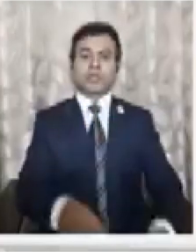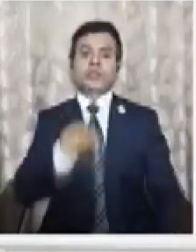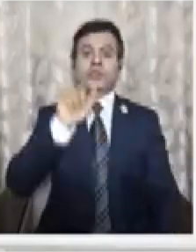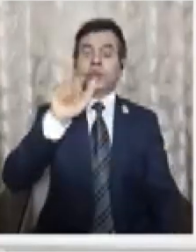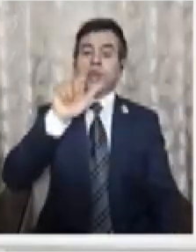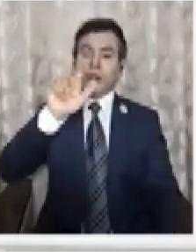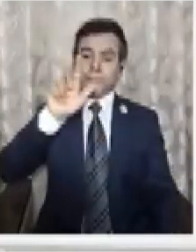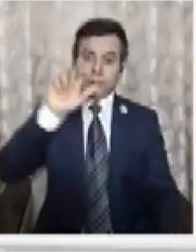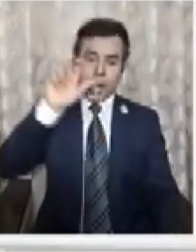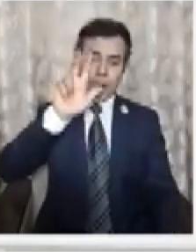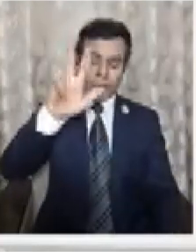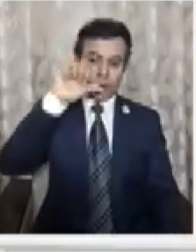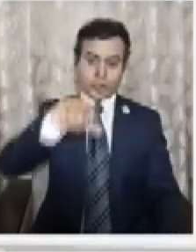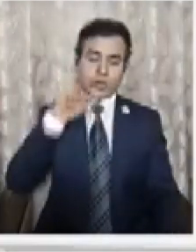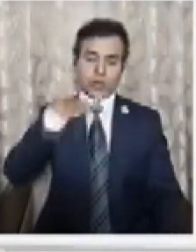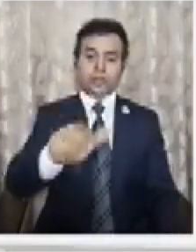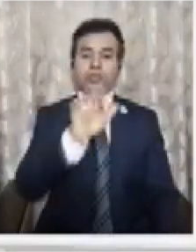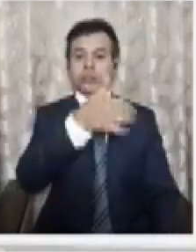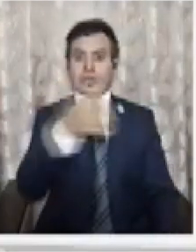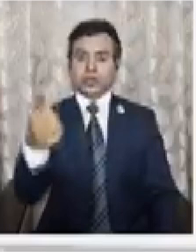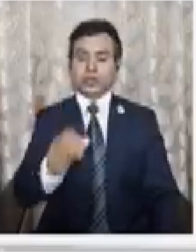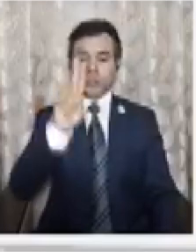133,326 জন এবং এ পর্যন্ত